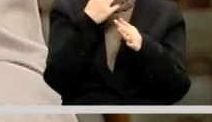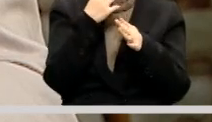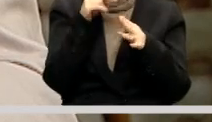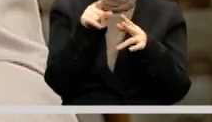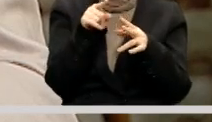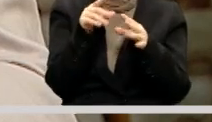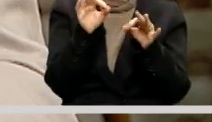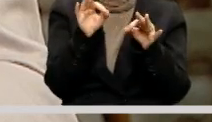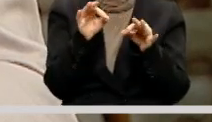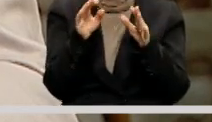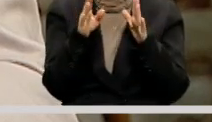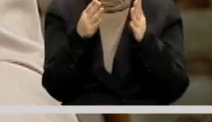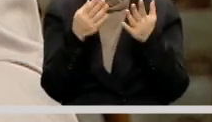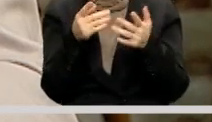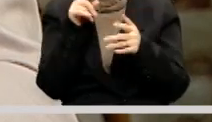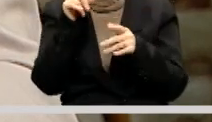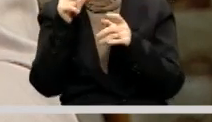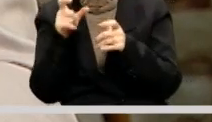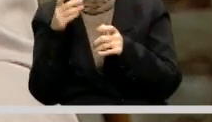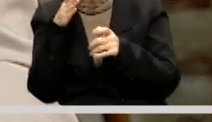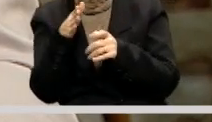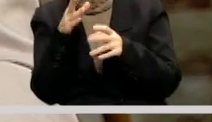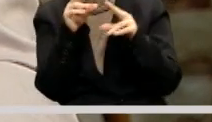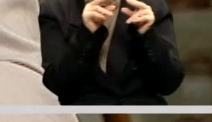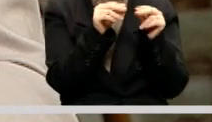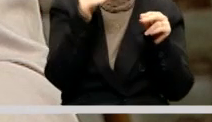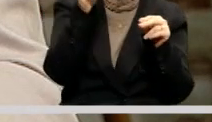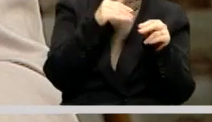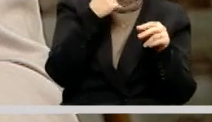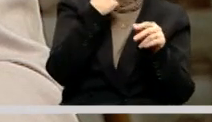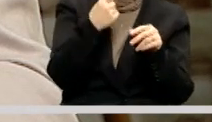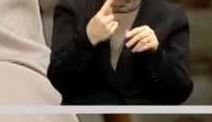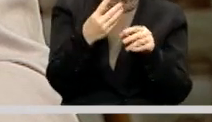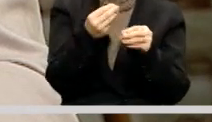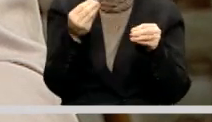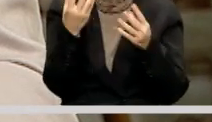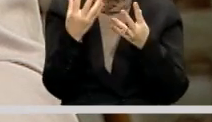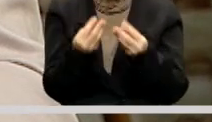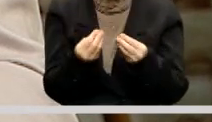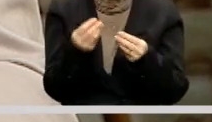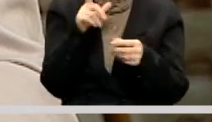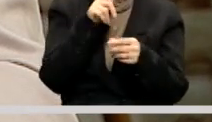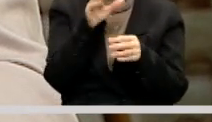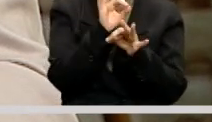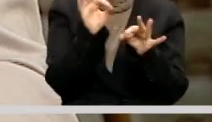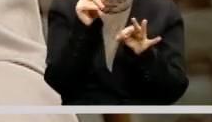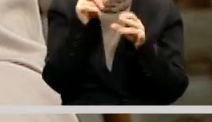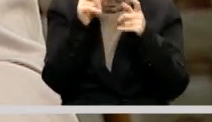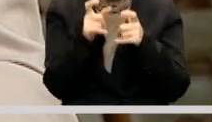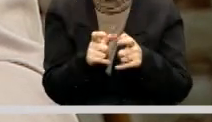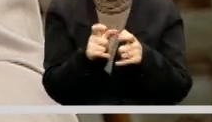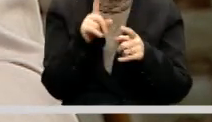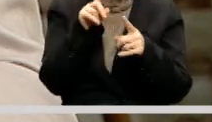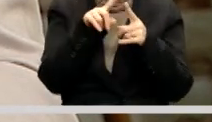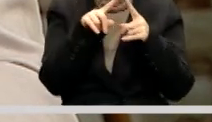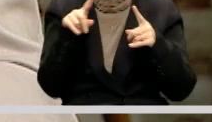içim geçiyor, uyuyakalıyorum şeklinde yakınmaları çok oluyor. Sessiz bir ortamda bir süre kaldıktan sonra kişi